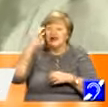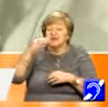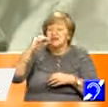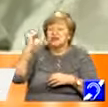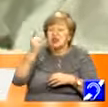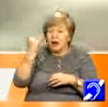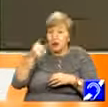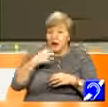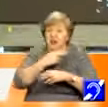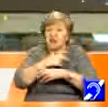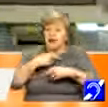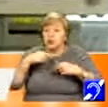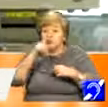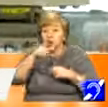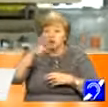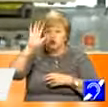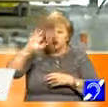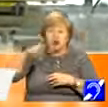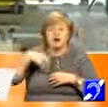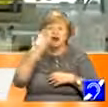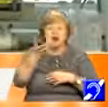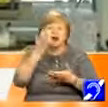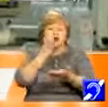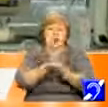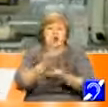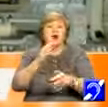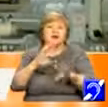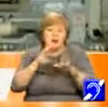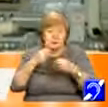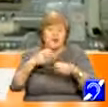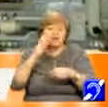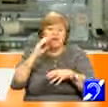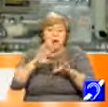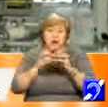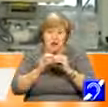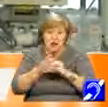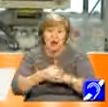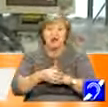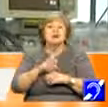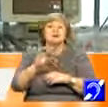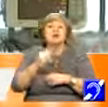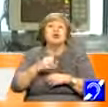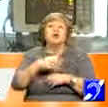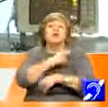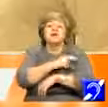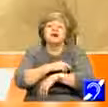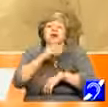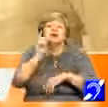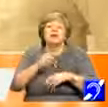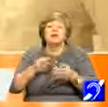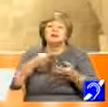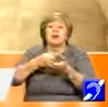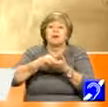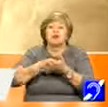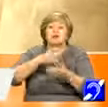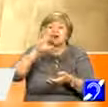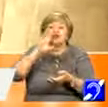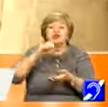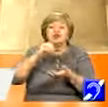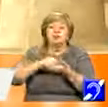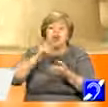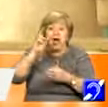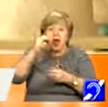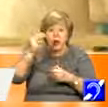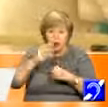Suceava i-a dat câștig de cauză femeii, unitatea medicală fiind obligată să-i achite 5.000 de euro daune morale.